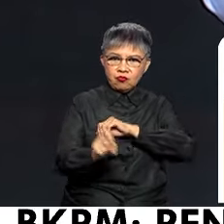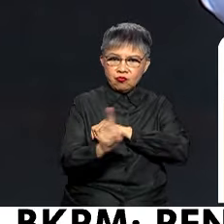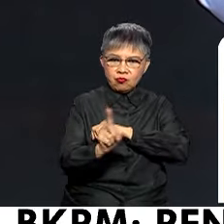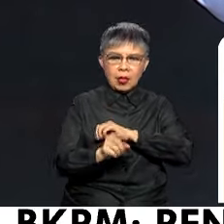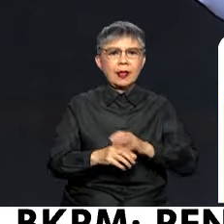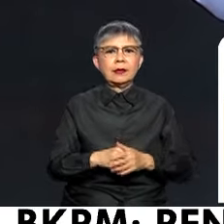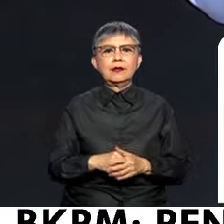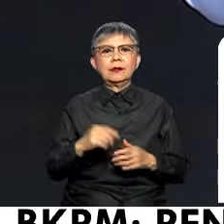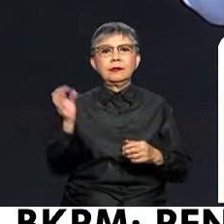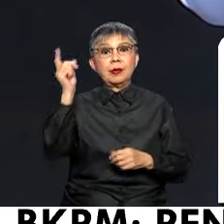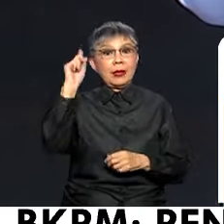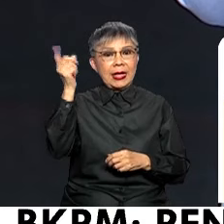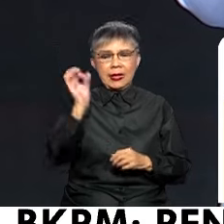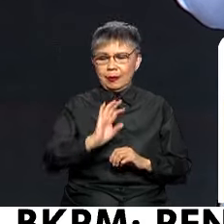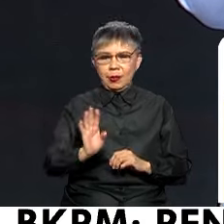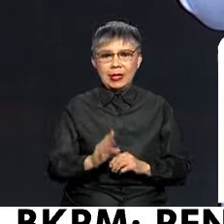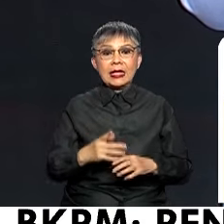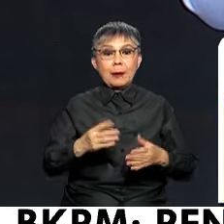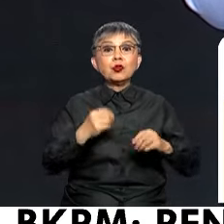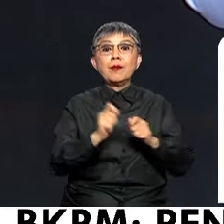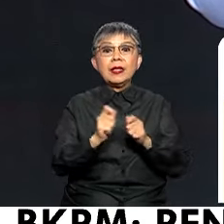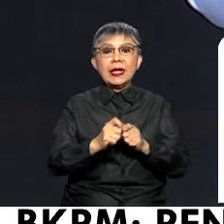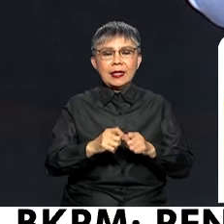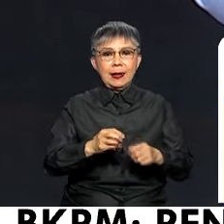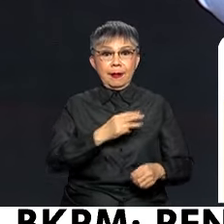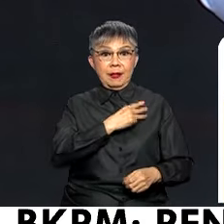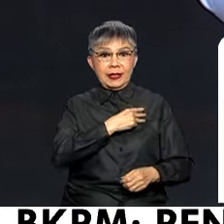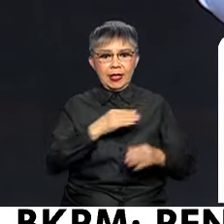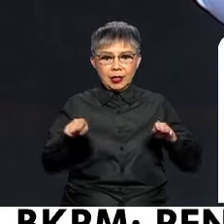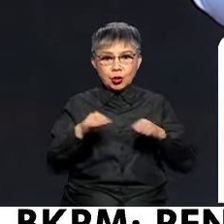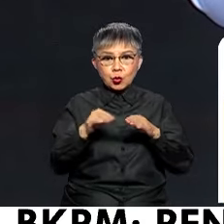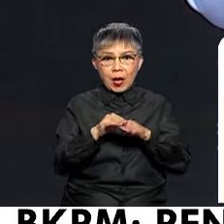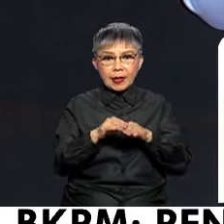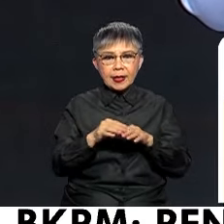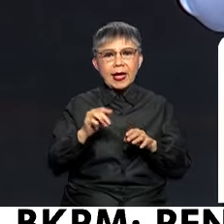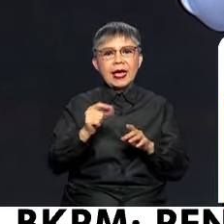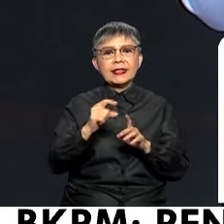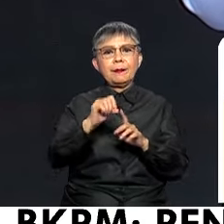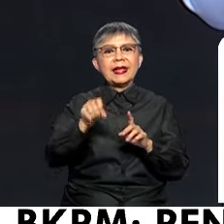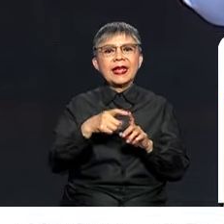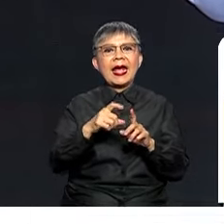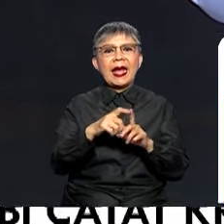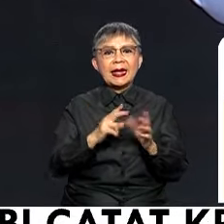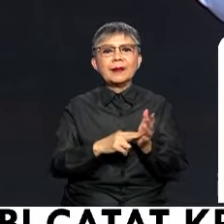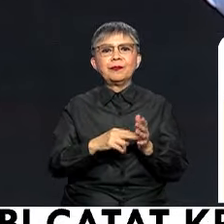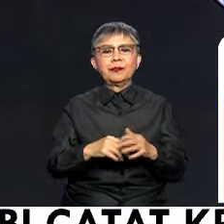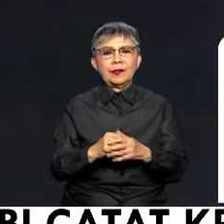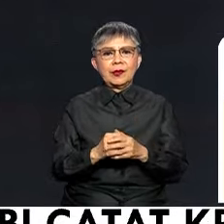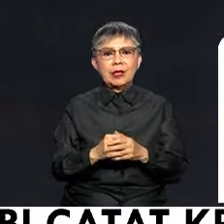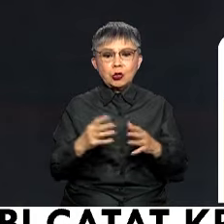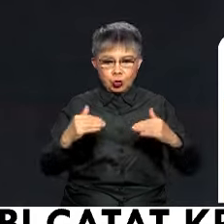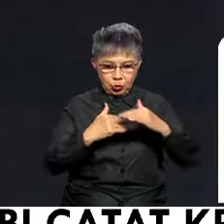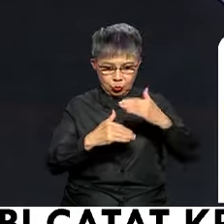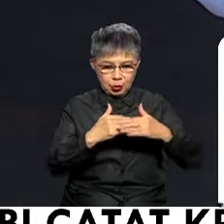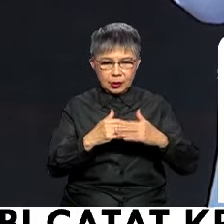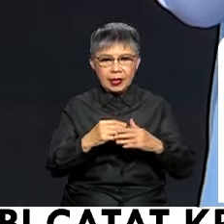pemerintahannya Oleh karena itu kami telah menyusun visi sesuai dengan rpjpn yang telah disusun dan kemudian sesuai